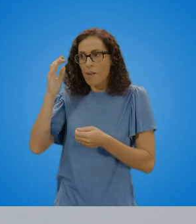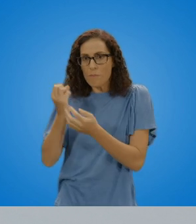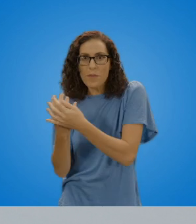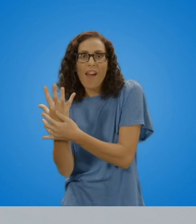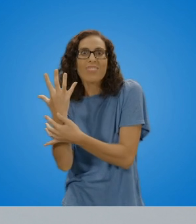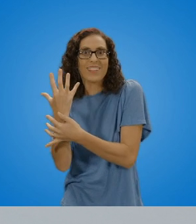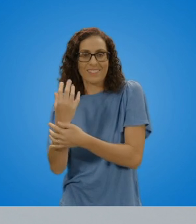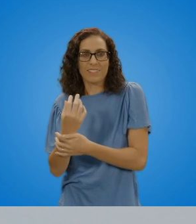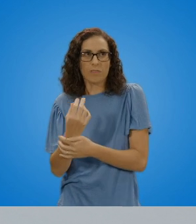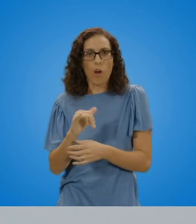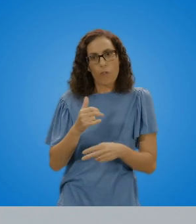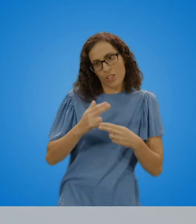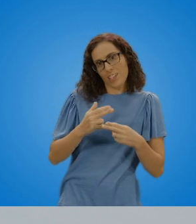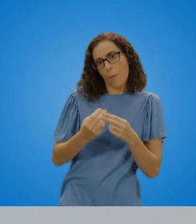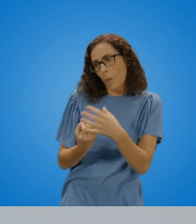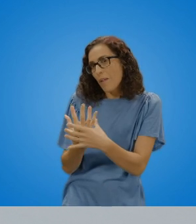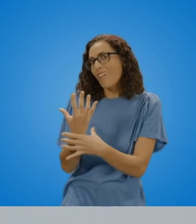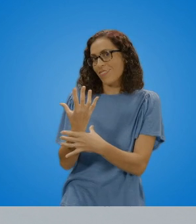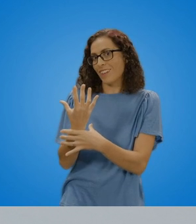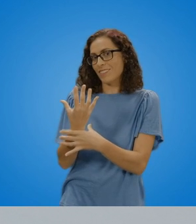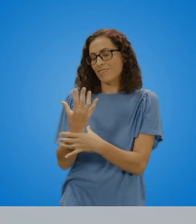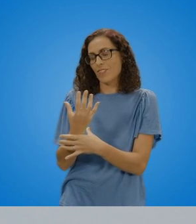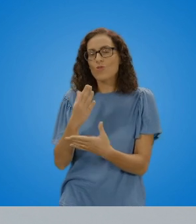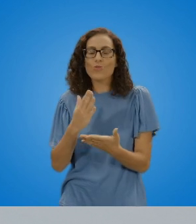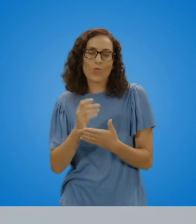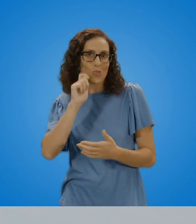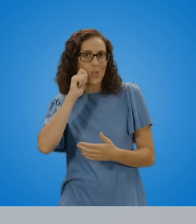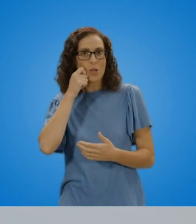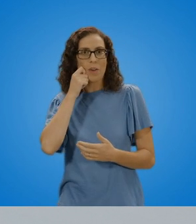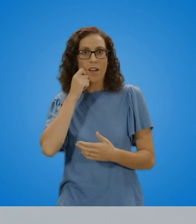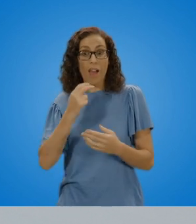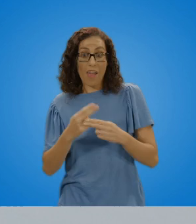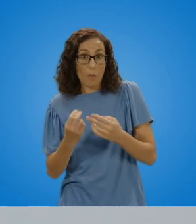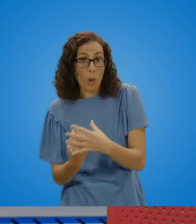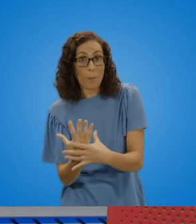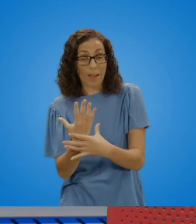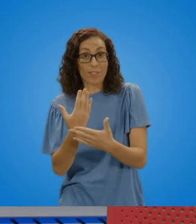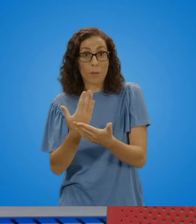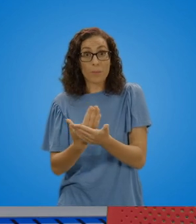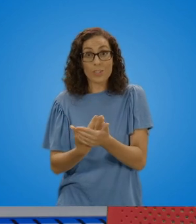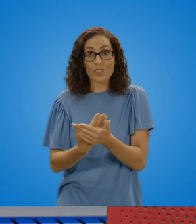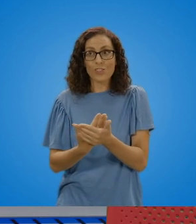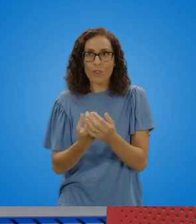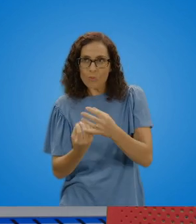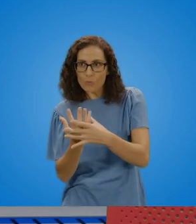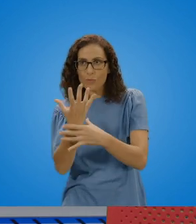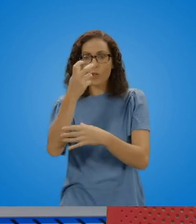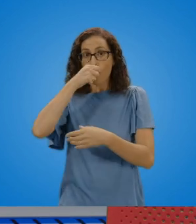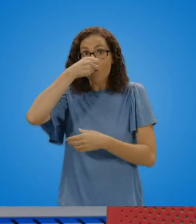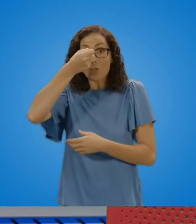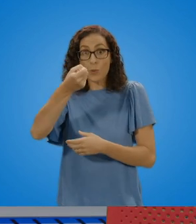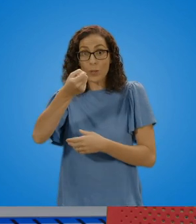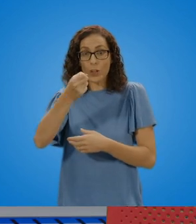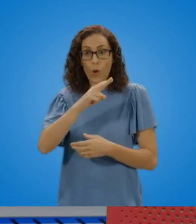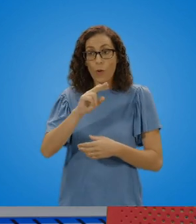tħobb il-pjanti. Missi ma nagħmlula xi pjanta. Naħseb toġobha tkun. Nagħmlula xi pjanta biex huma titlaw